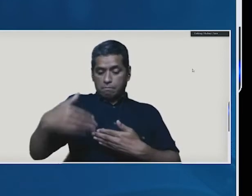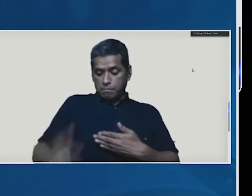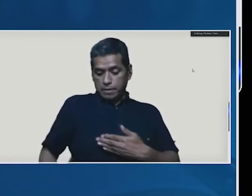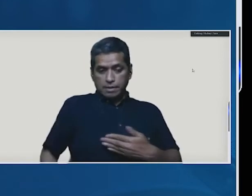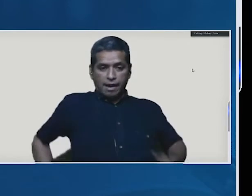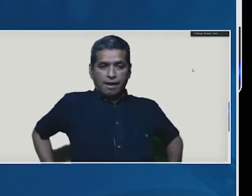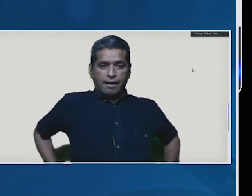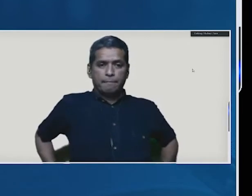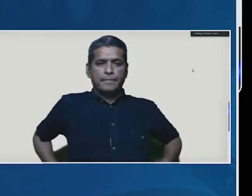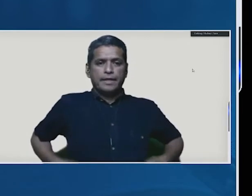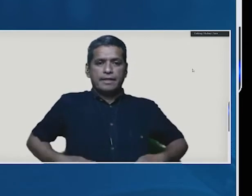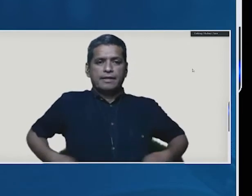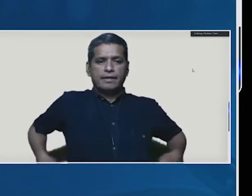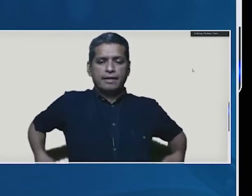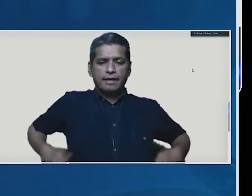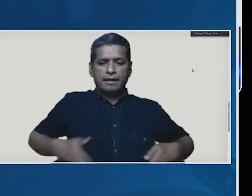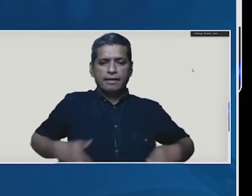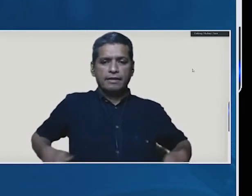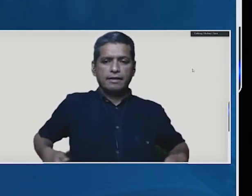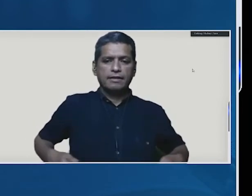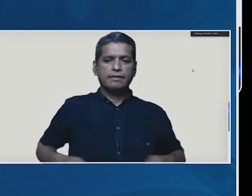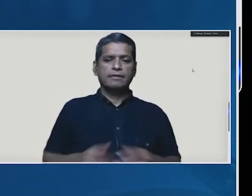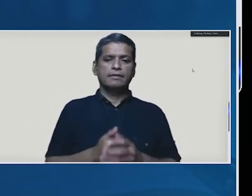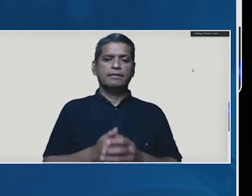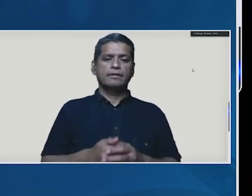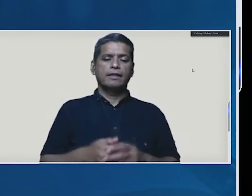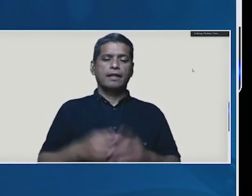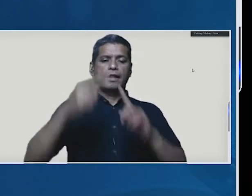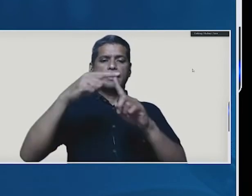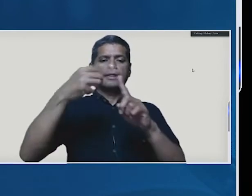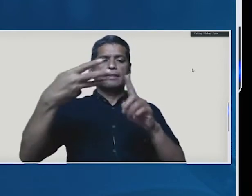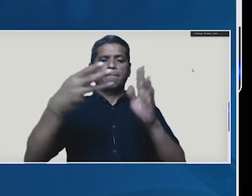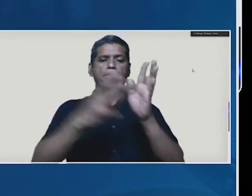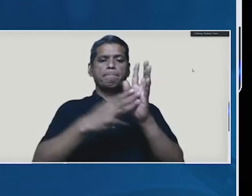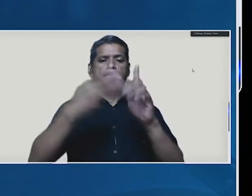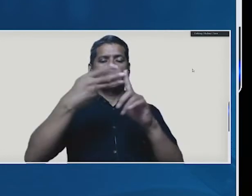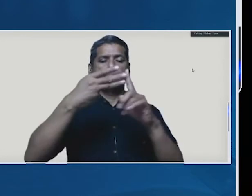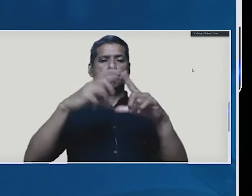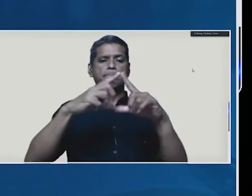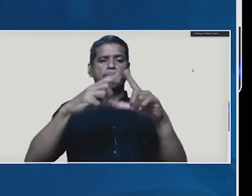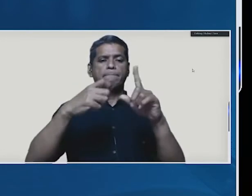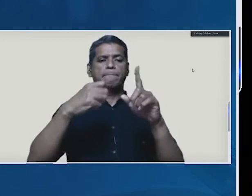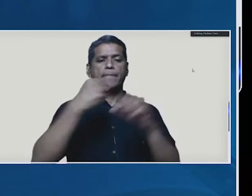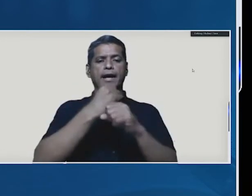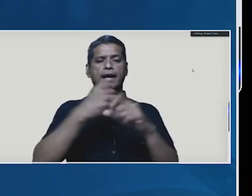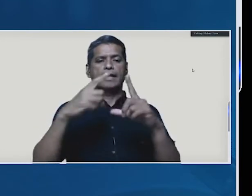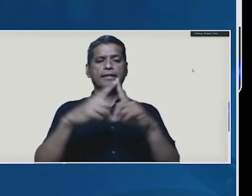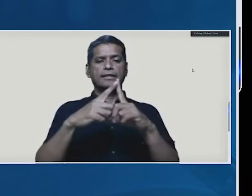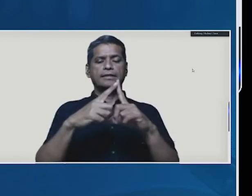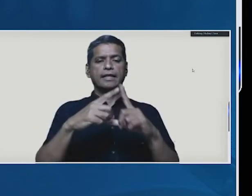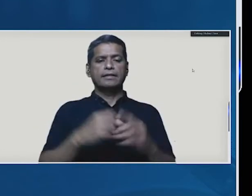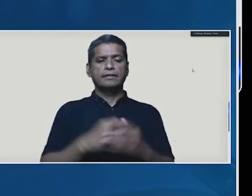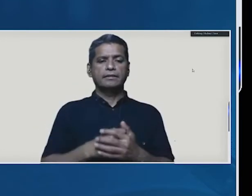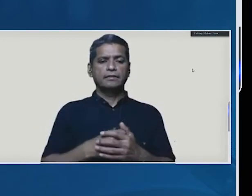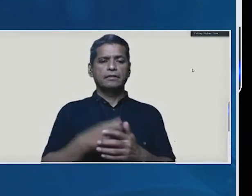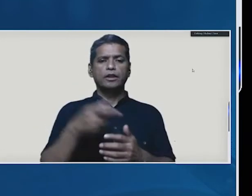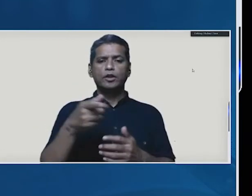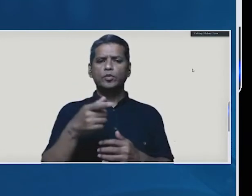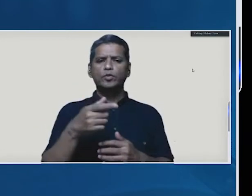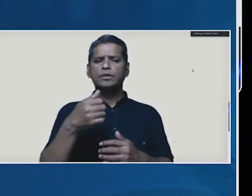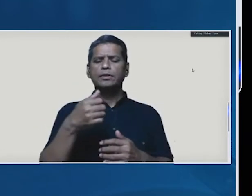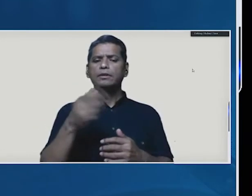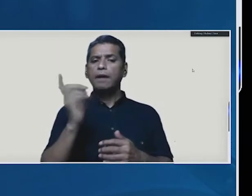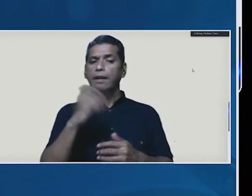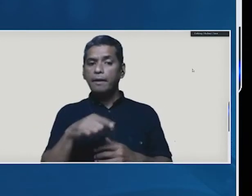adalah tembaga Apa artinya kemudian suatu kerajaan lagi yakni yang ketiga dari tembaga yang akan